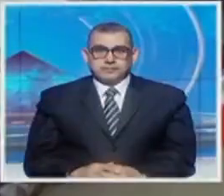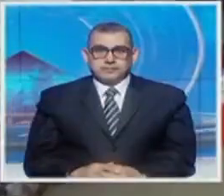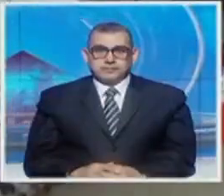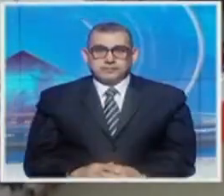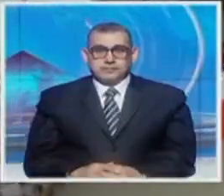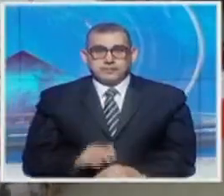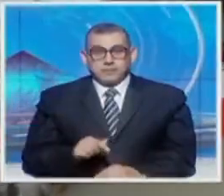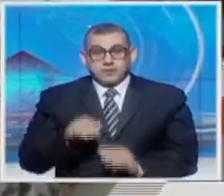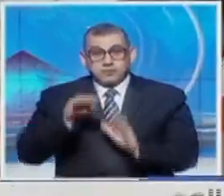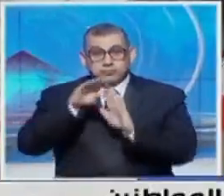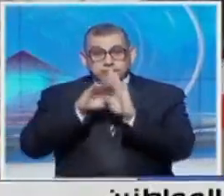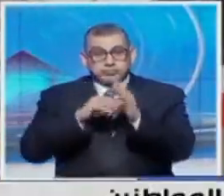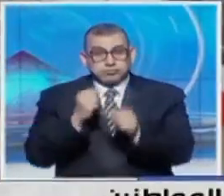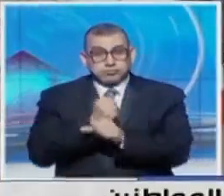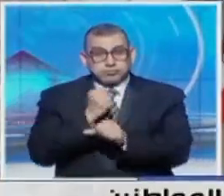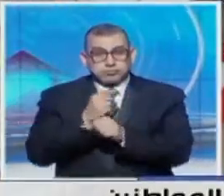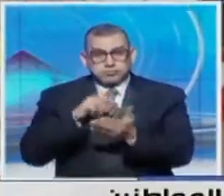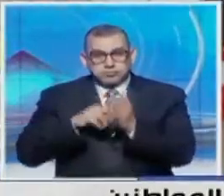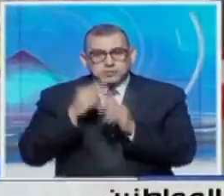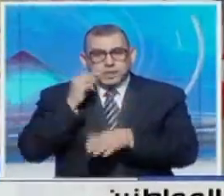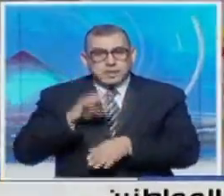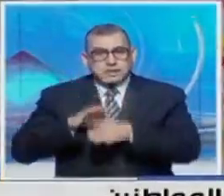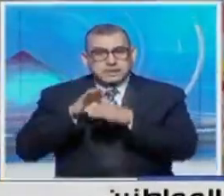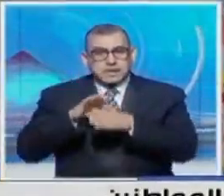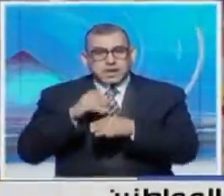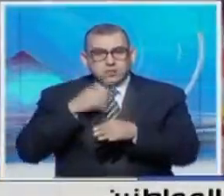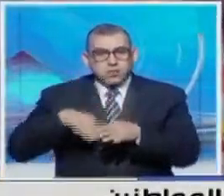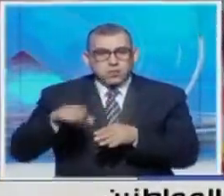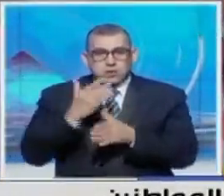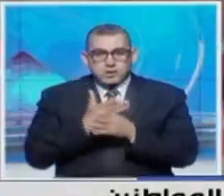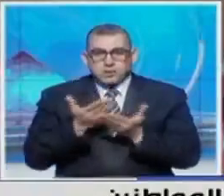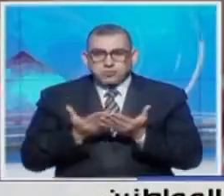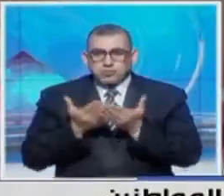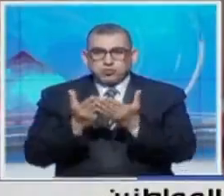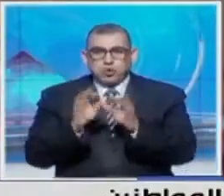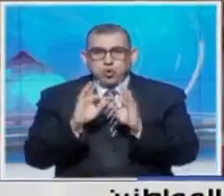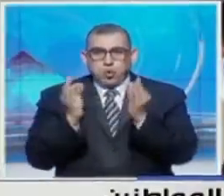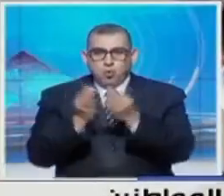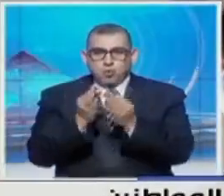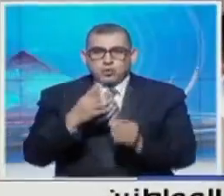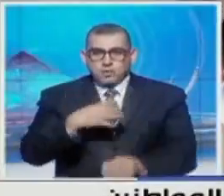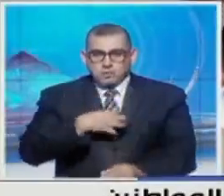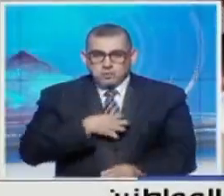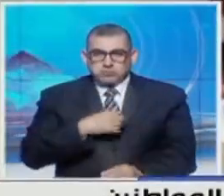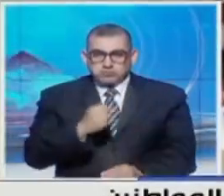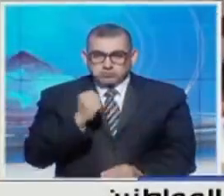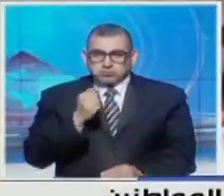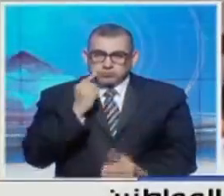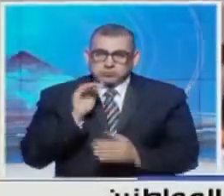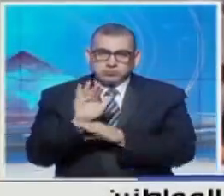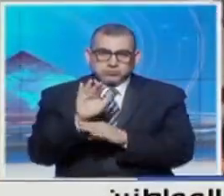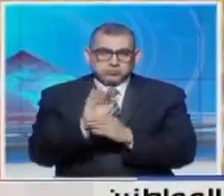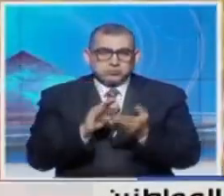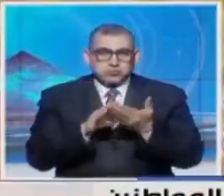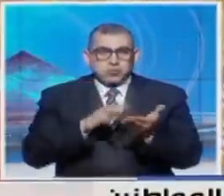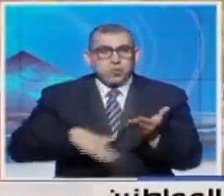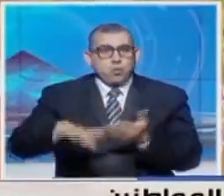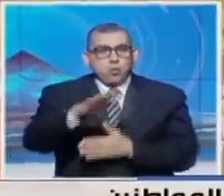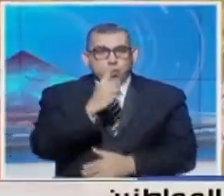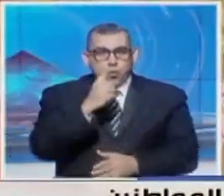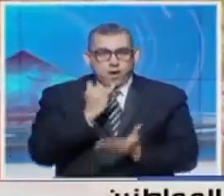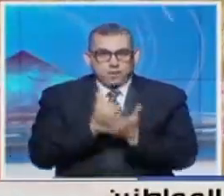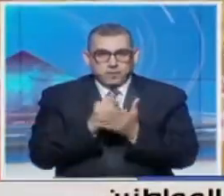في إطار تفعيل دورها الإنساني والاجتماعي للتخفيف عن كاهل الأسر المصرية وتحت مظلة مبادرة كلنا